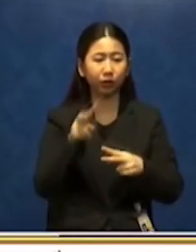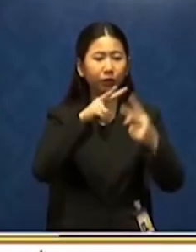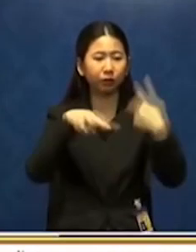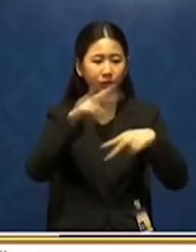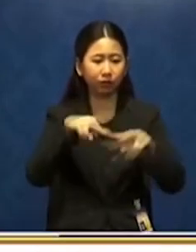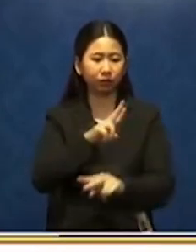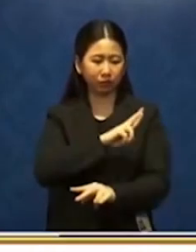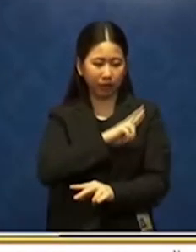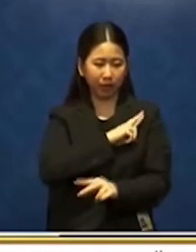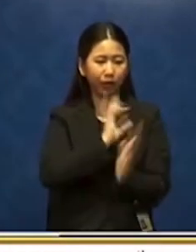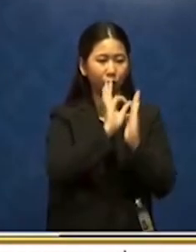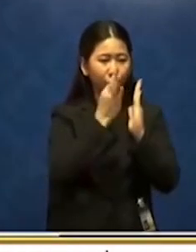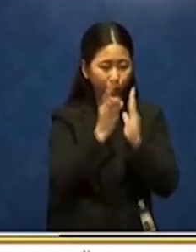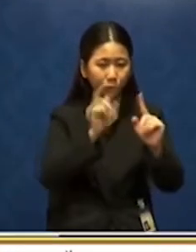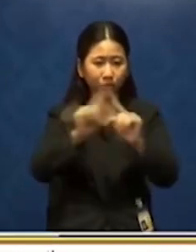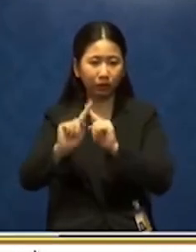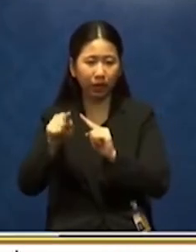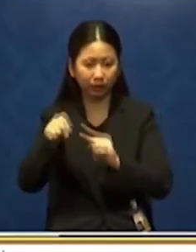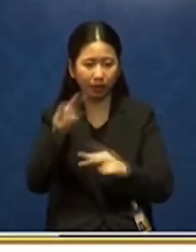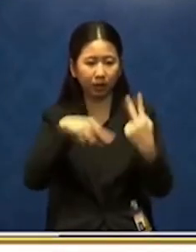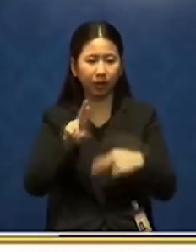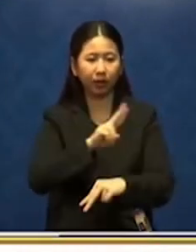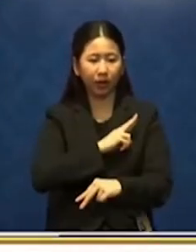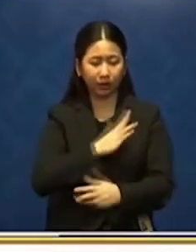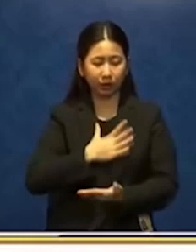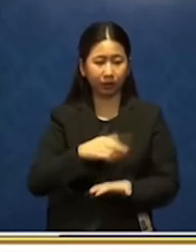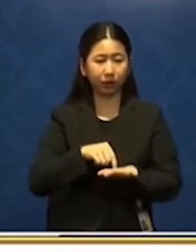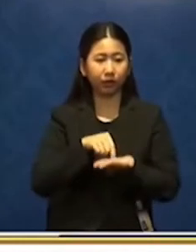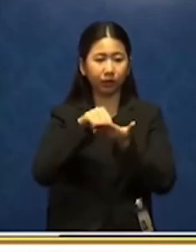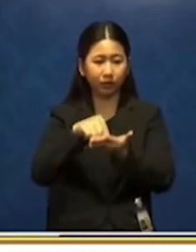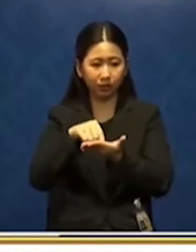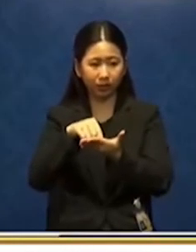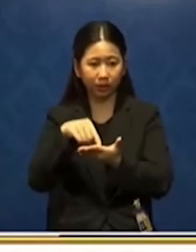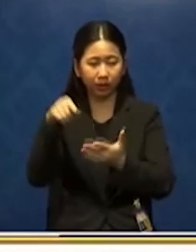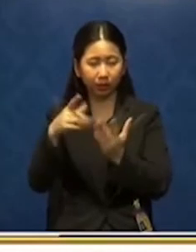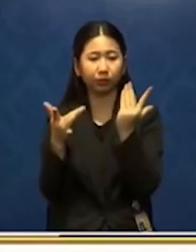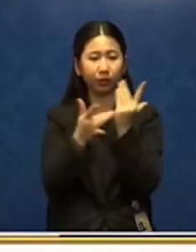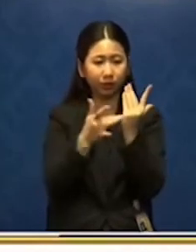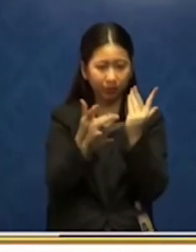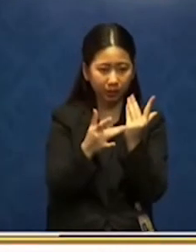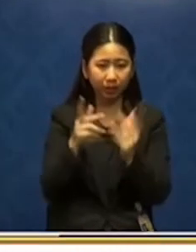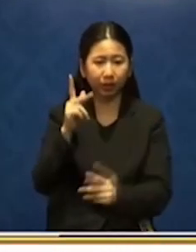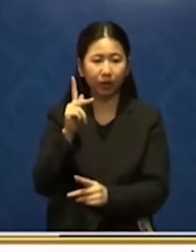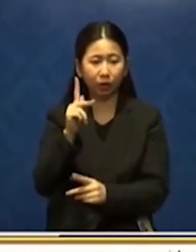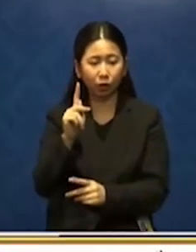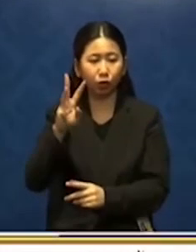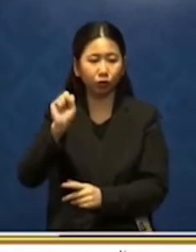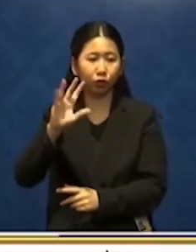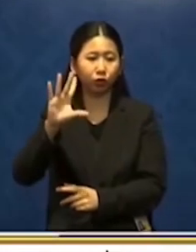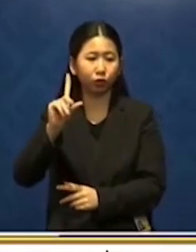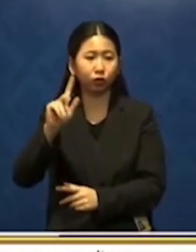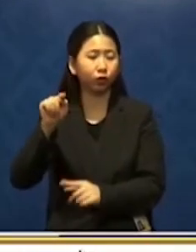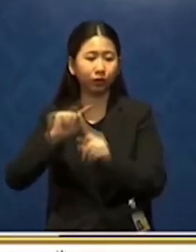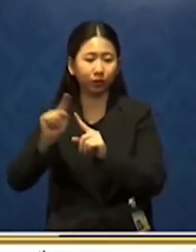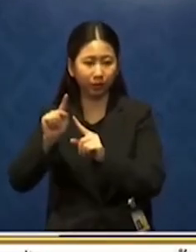กันเองในสื่อโซเชียลดังนั้นผมขอหารือท่านประธานผ่านไปยังสูงดิจิทัลกสทชและหน่วยงานที่เกี่ยวข้องครับให้เร่งรัดแผนการพัฒนาระบบแจ้ง